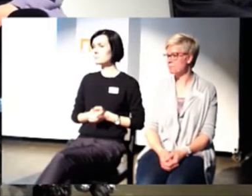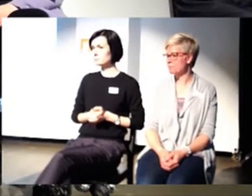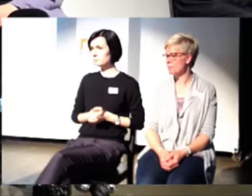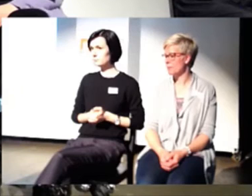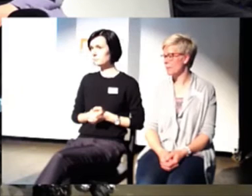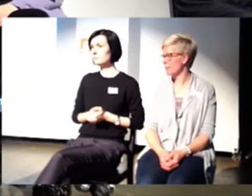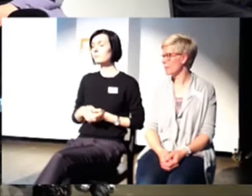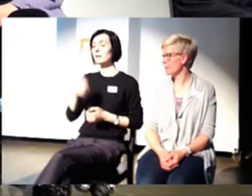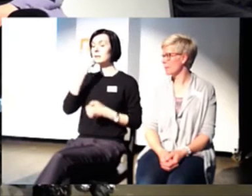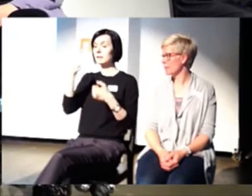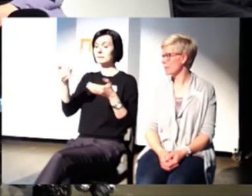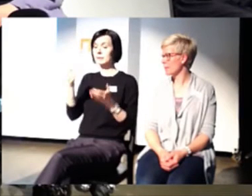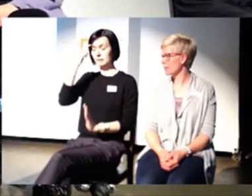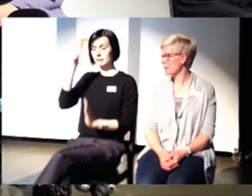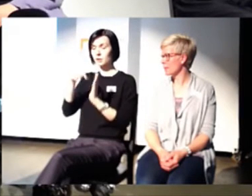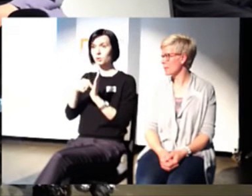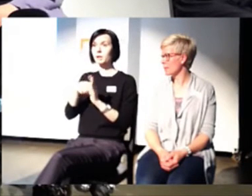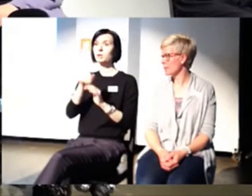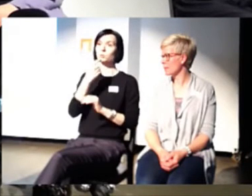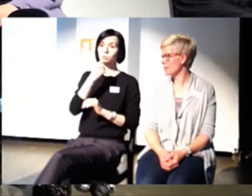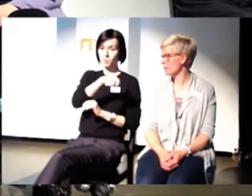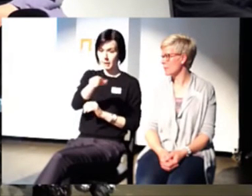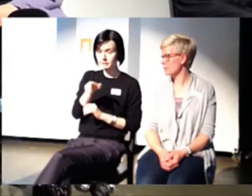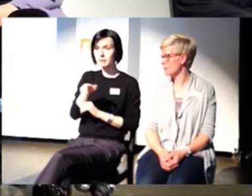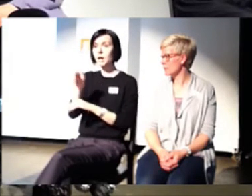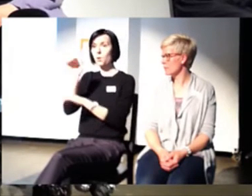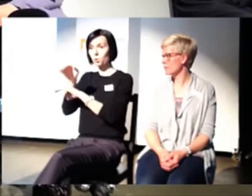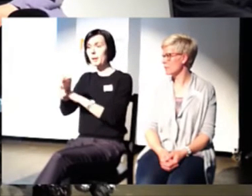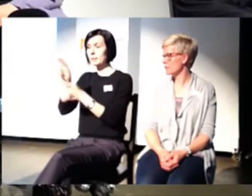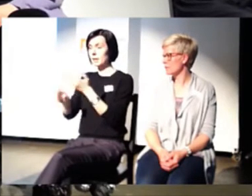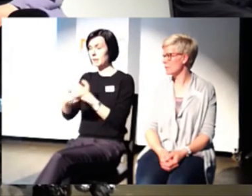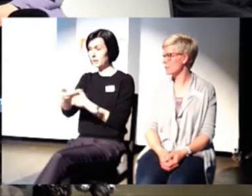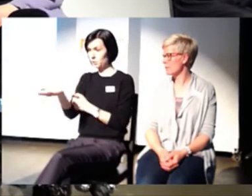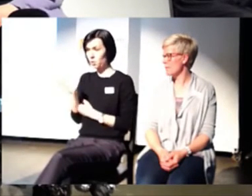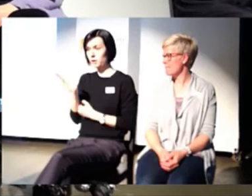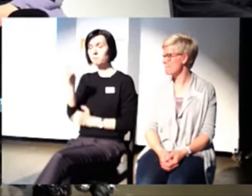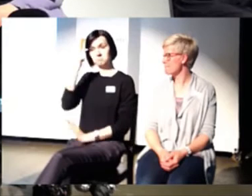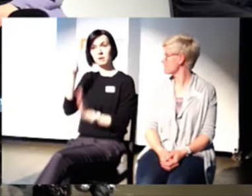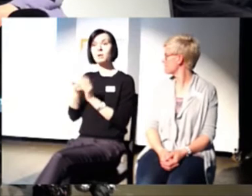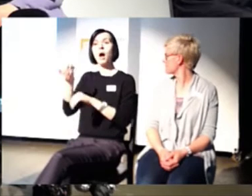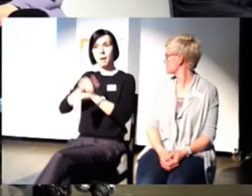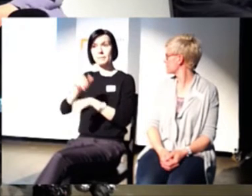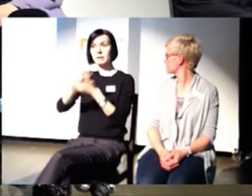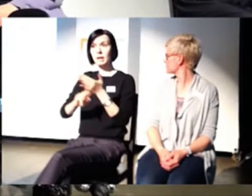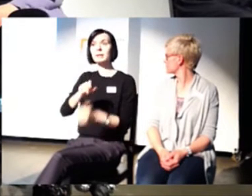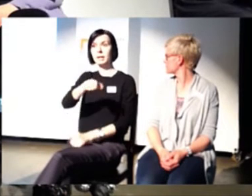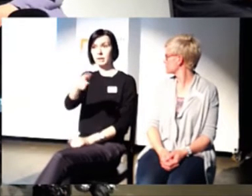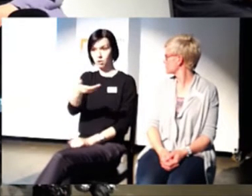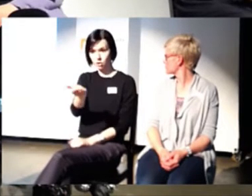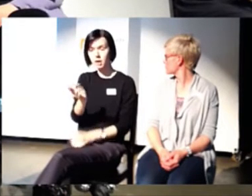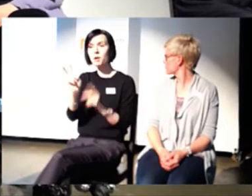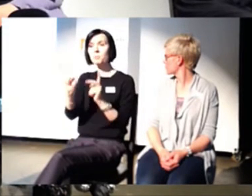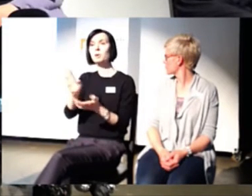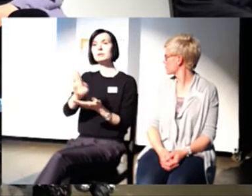Residenssi on tarkoitettu suomalaisille ja ulkomaalaisille taiteilijoille, eli ammattitaiteilijoille, myöskin